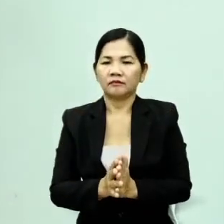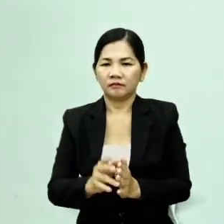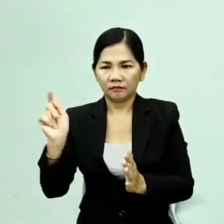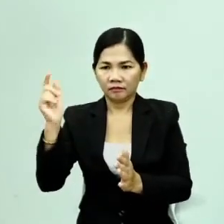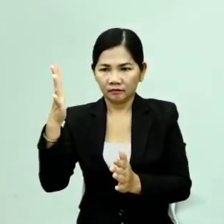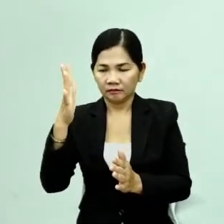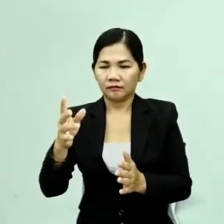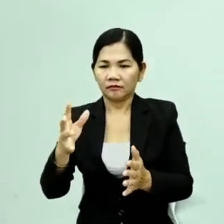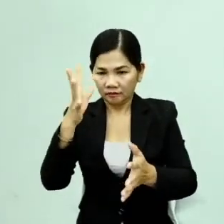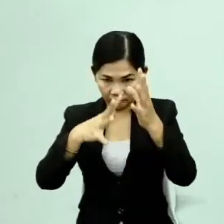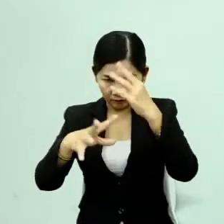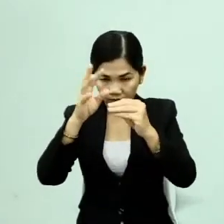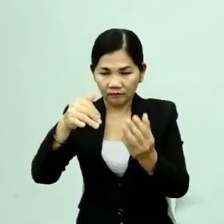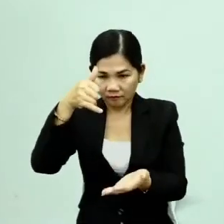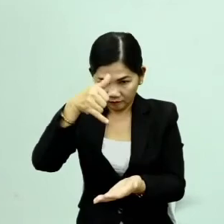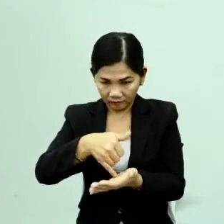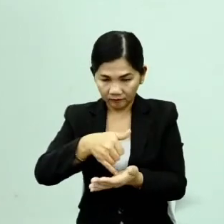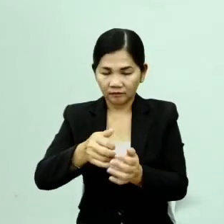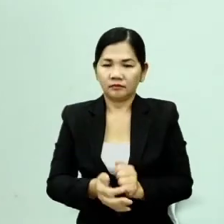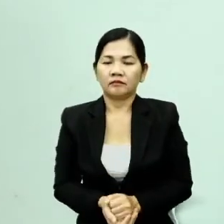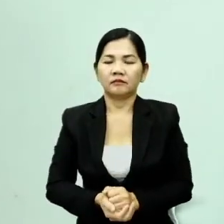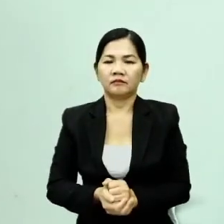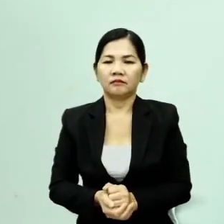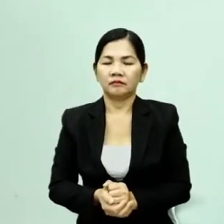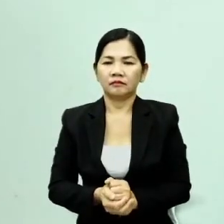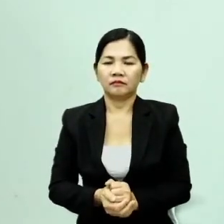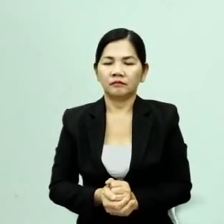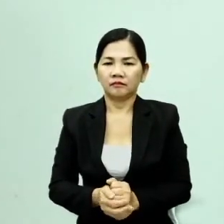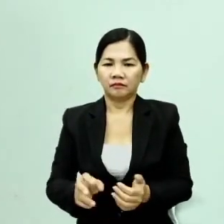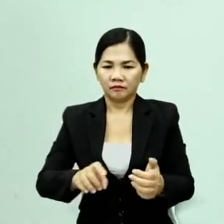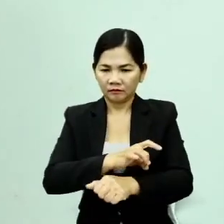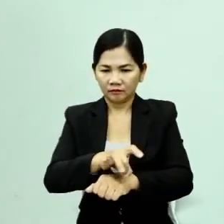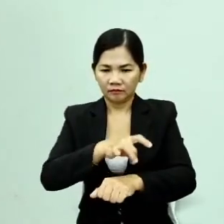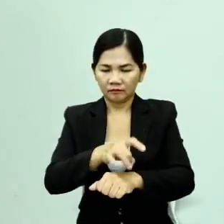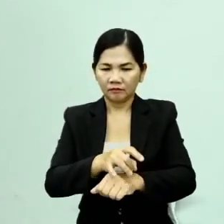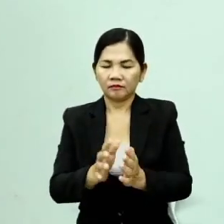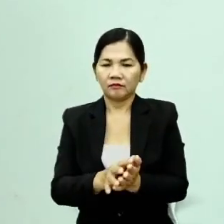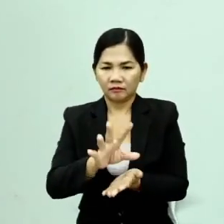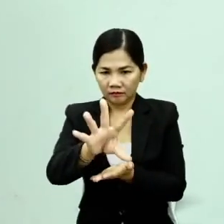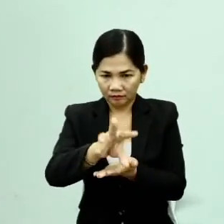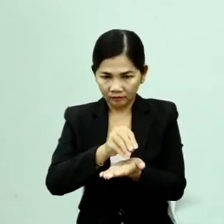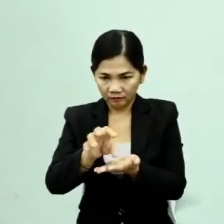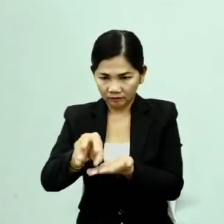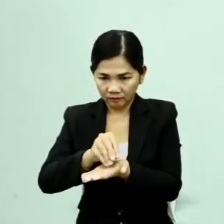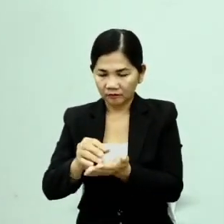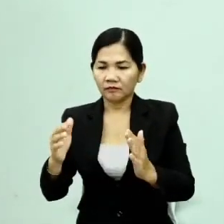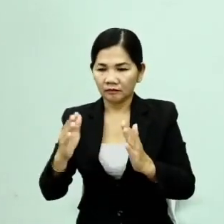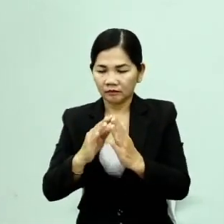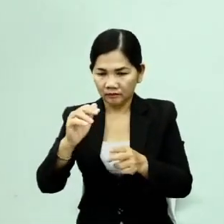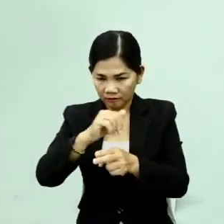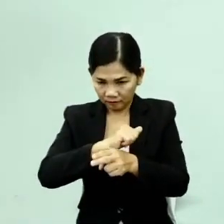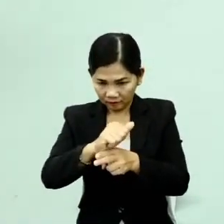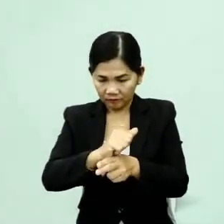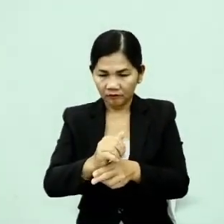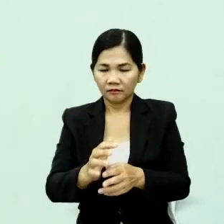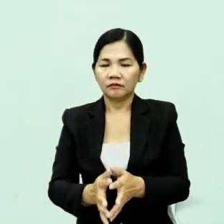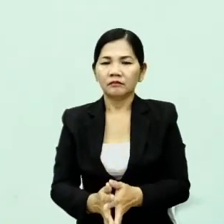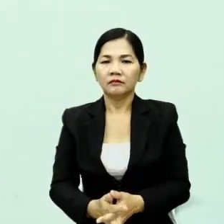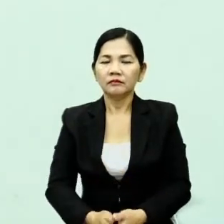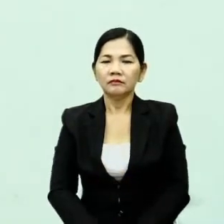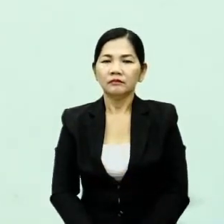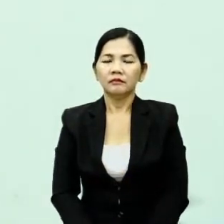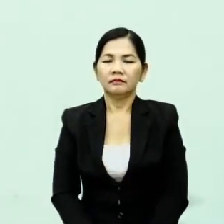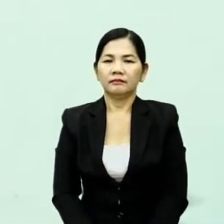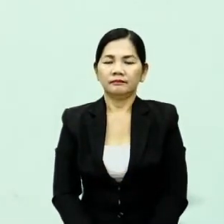rụp hiếp đầy dương bán sắc xa là con mê riêng là con chàng chẳng này kêu tục tiền bằng tách đầm bầy con chào cọt cách cặp tiền là con